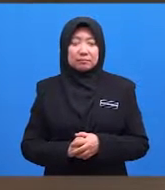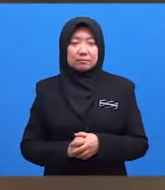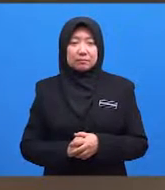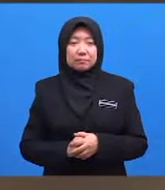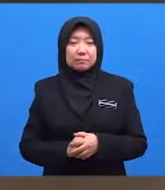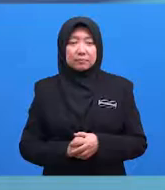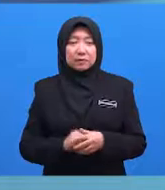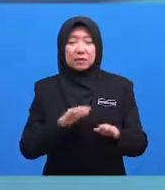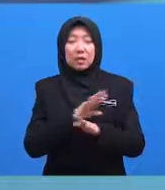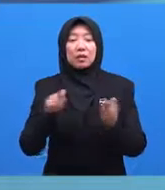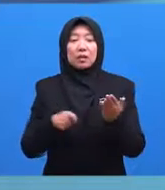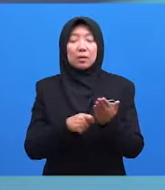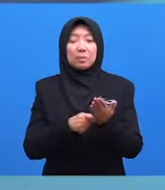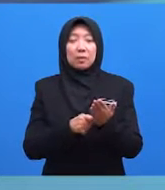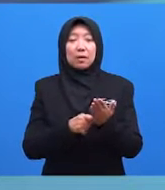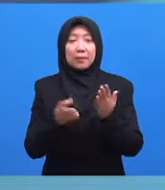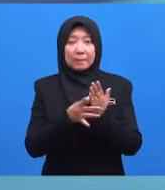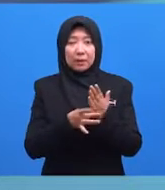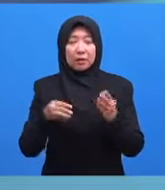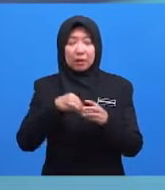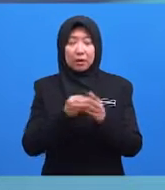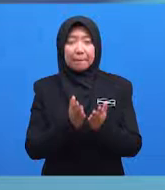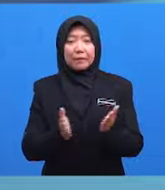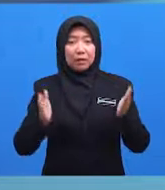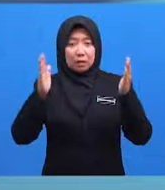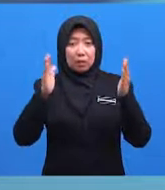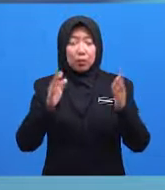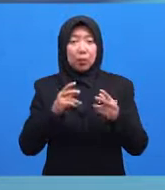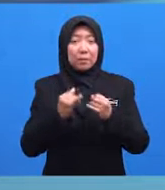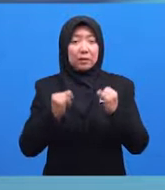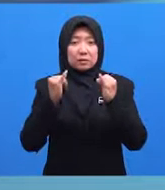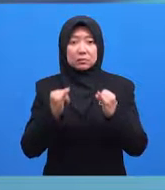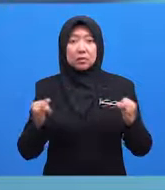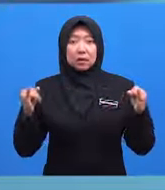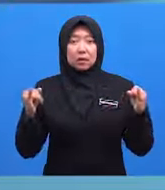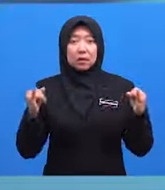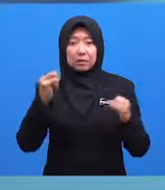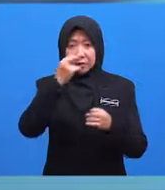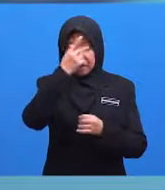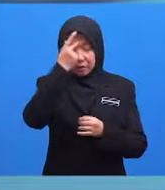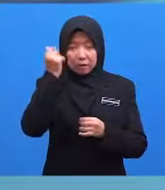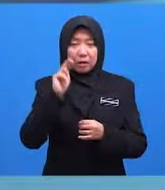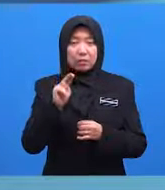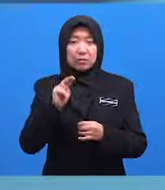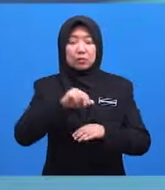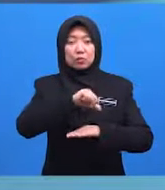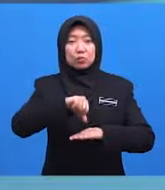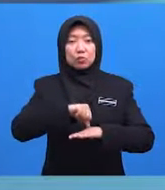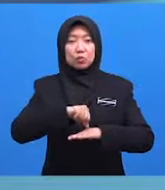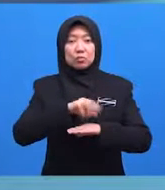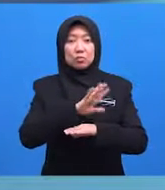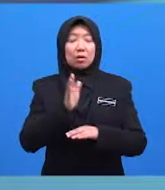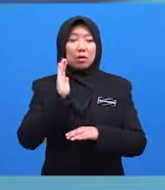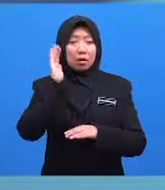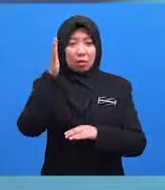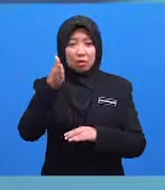Jangan tambahkan minyak ke dalam periuk pasta kerana sos tidak akan melekat atau mesra